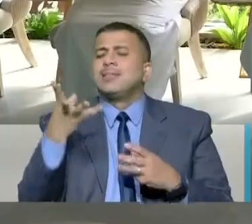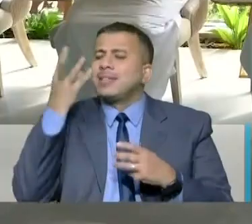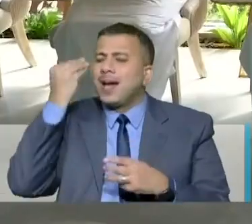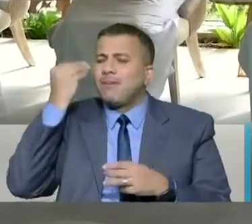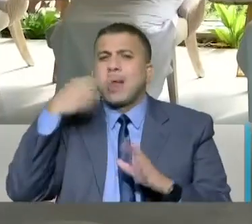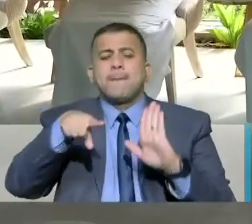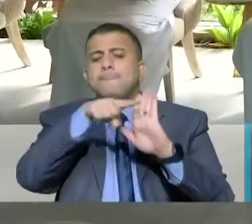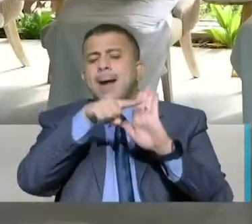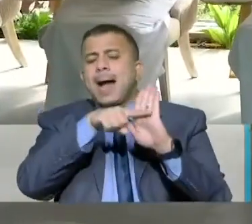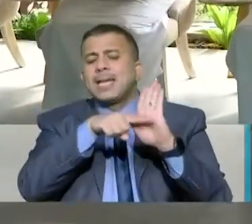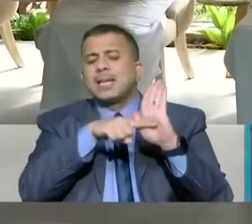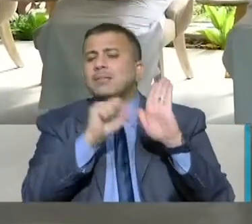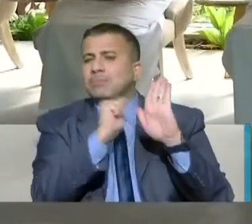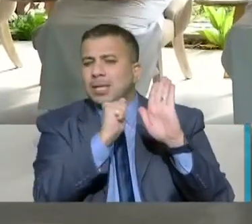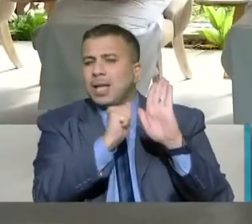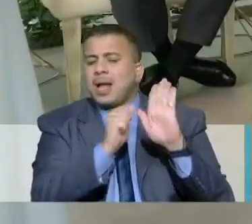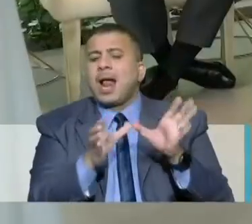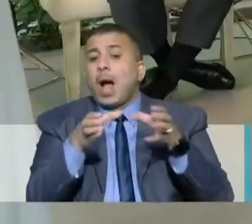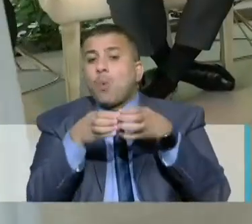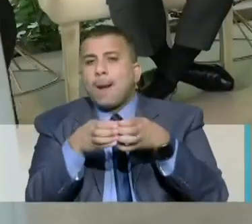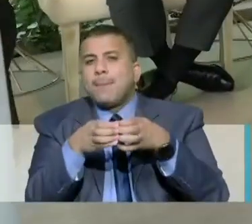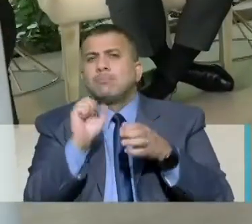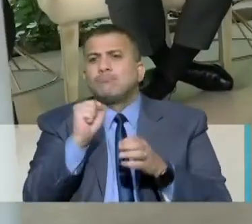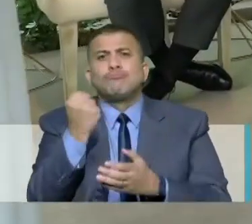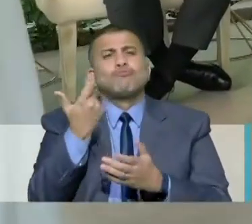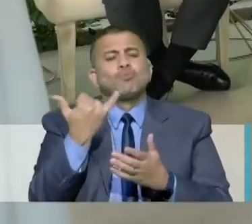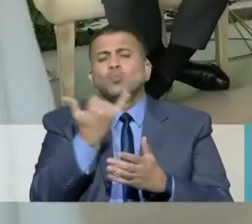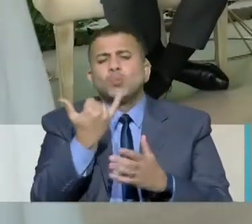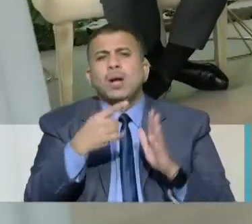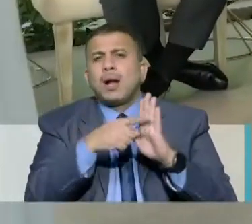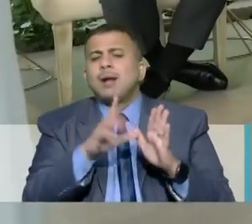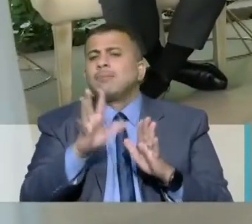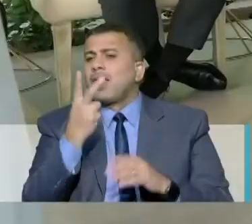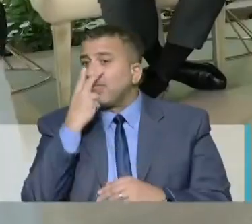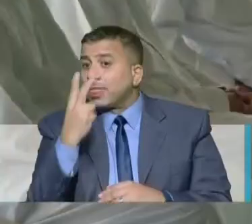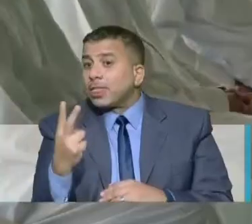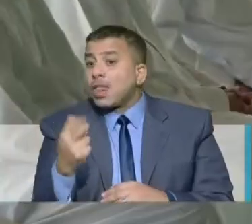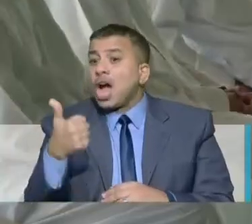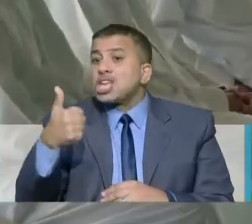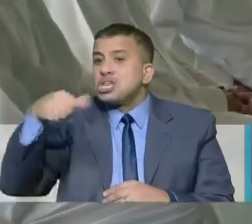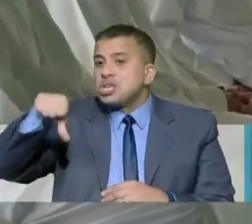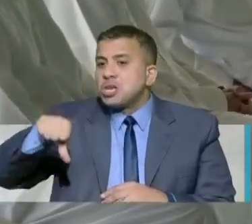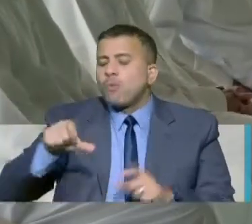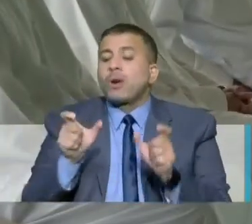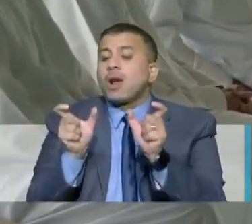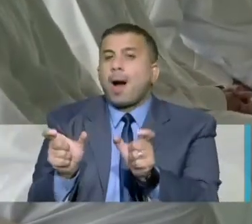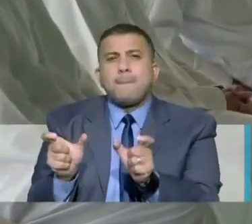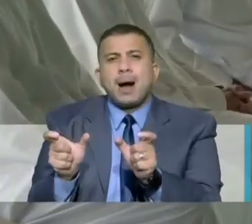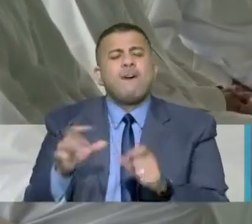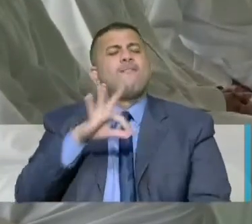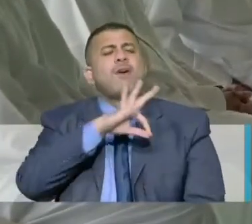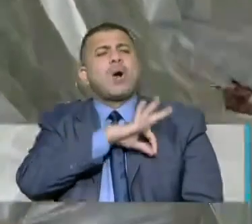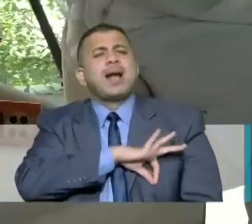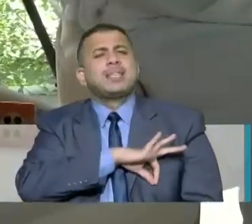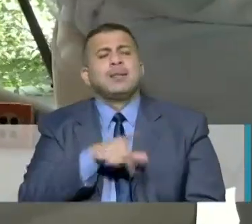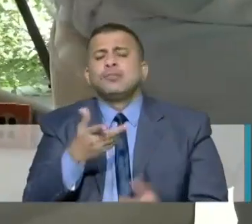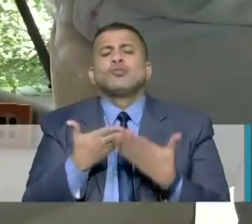والمعايير المرتبطه بالحوكمه ومرتكزاتها وادوات التقييم من حيث الانظمه والرقابه وفوائدها